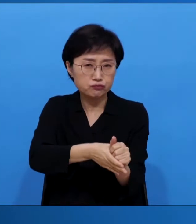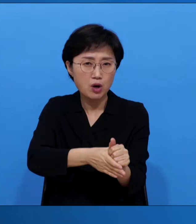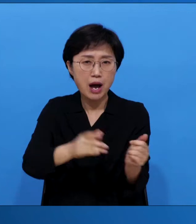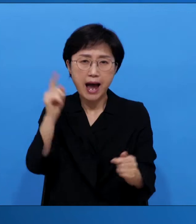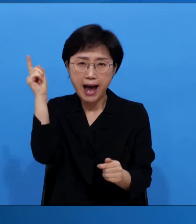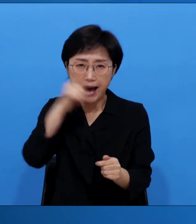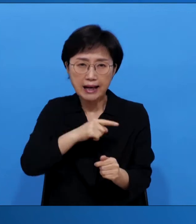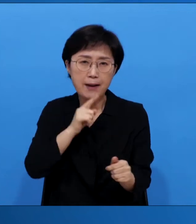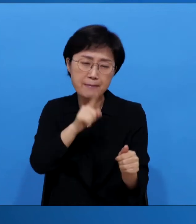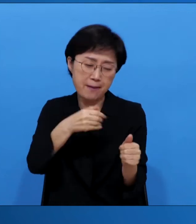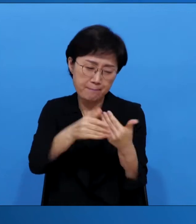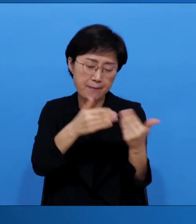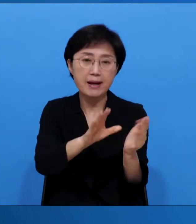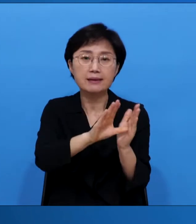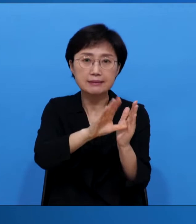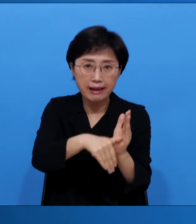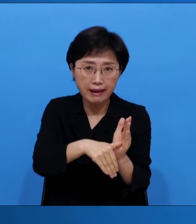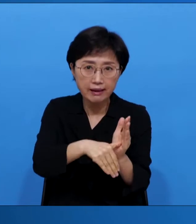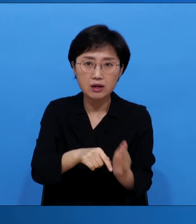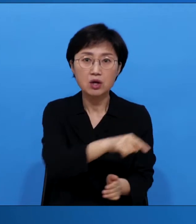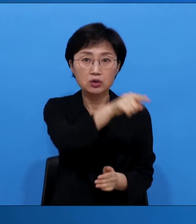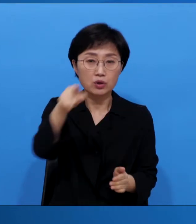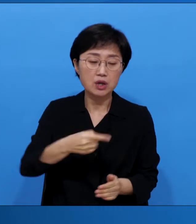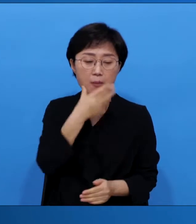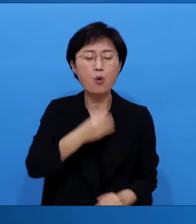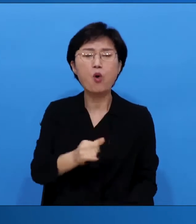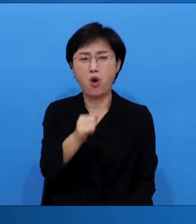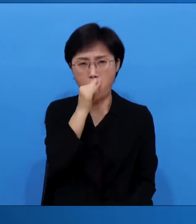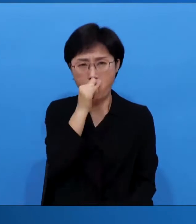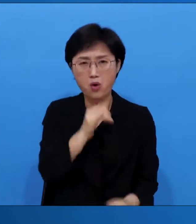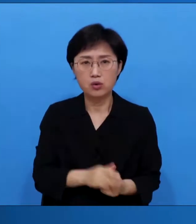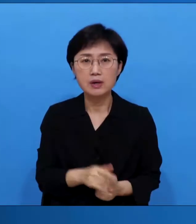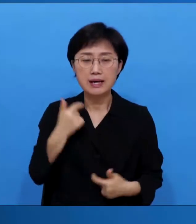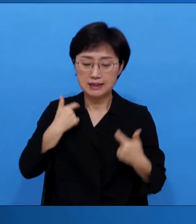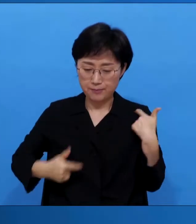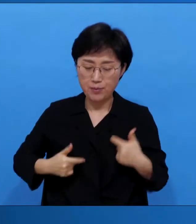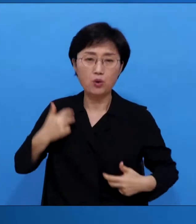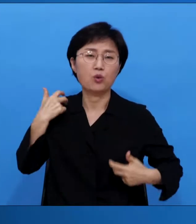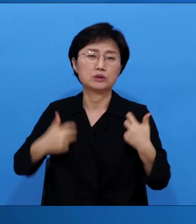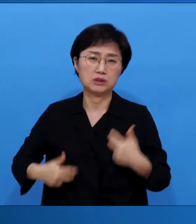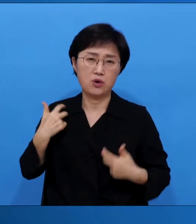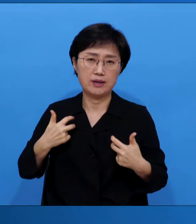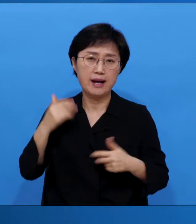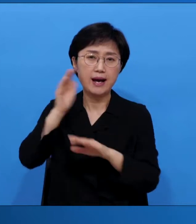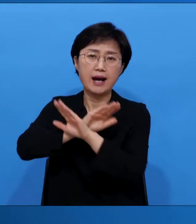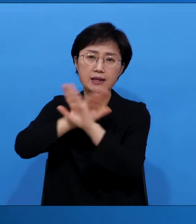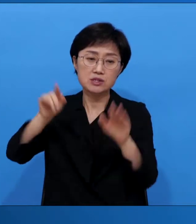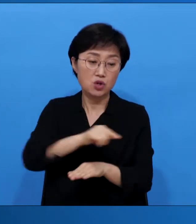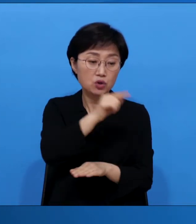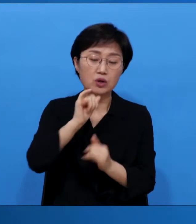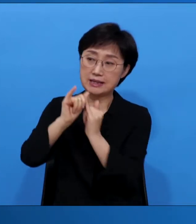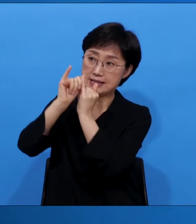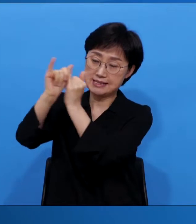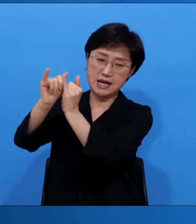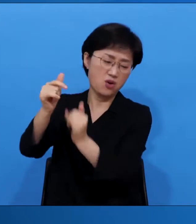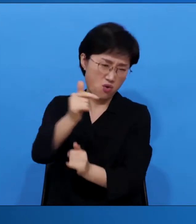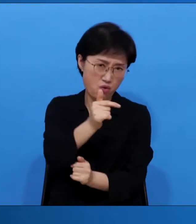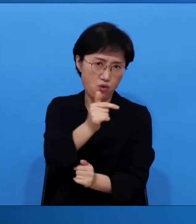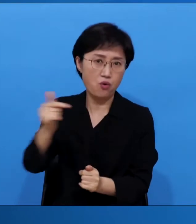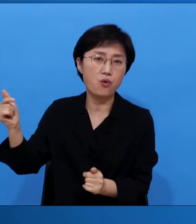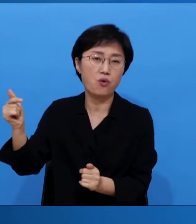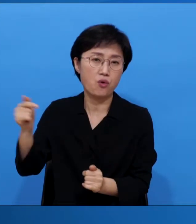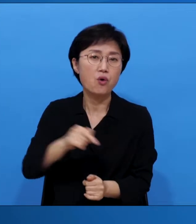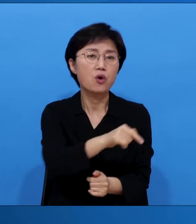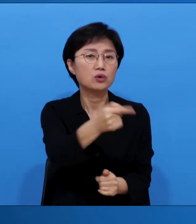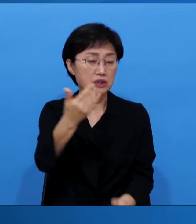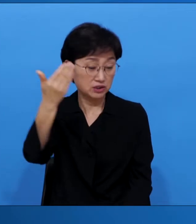거스려 모든 악한 말을 할 때에는 너희에게 복이 있나니 기뻐하고 즐거워하라. 하늘에서 너희의 상이